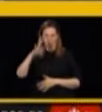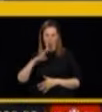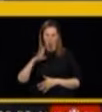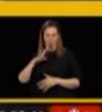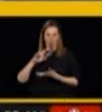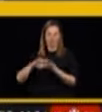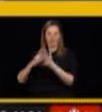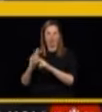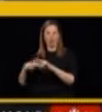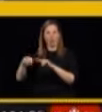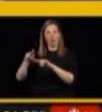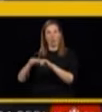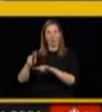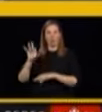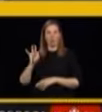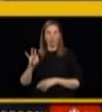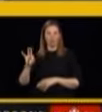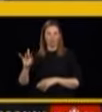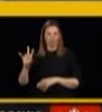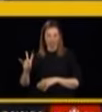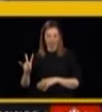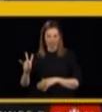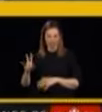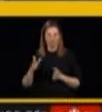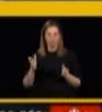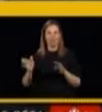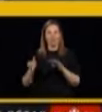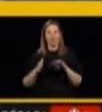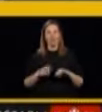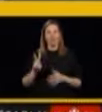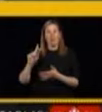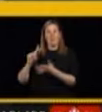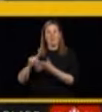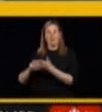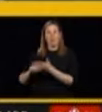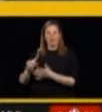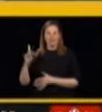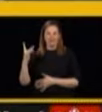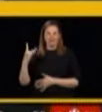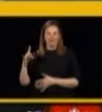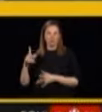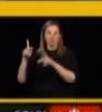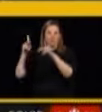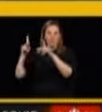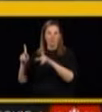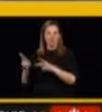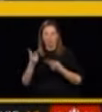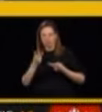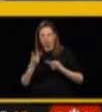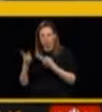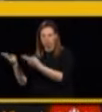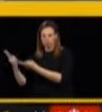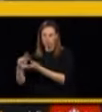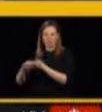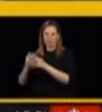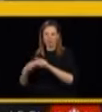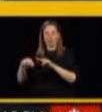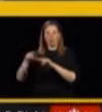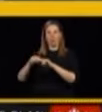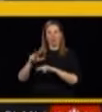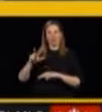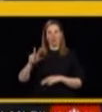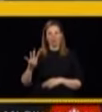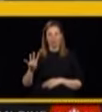de 997. On a 1018 personnes hospitalisées. C'est une augmentation de 34. Et